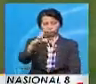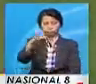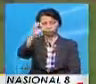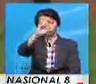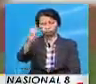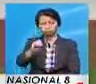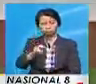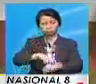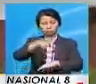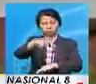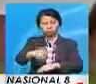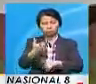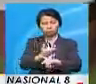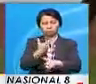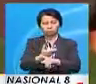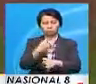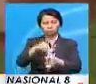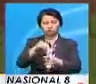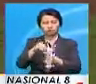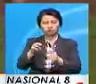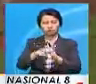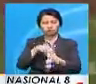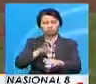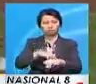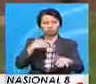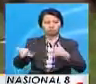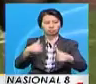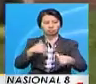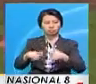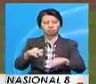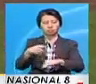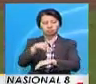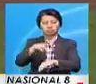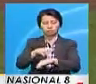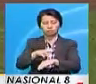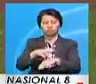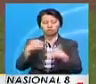baik ketika turun berlatih mahupun ketika beraksi di padangb